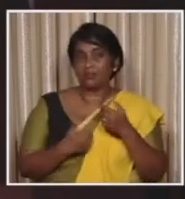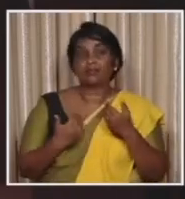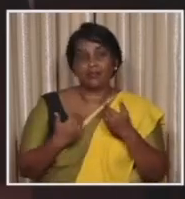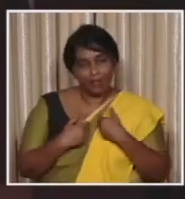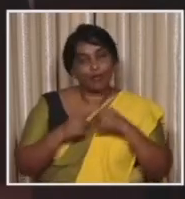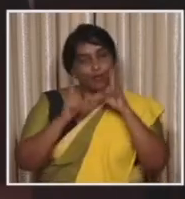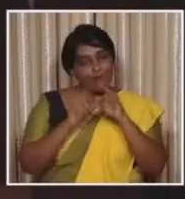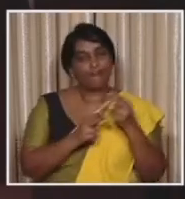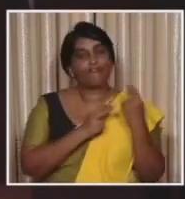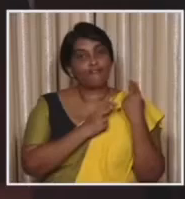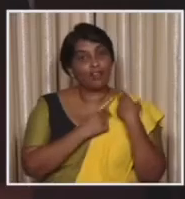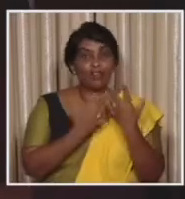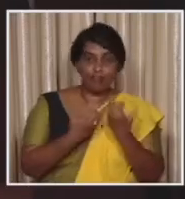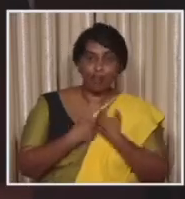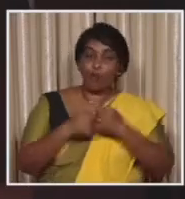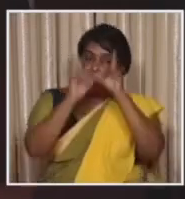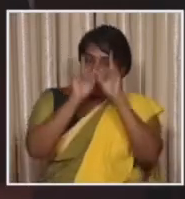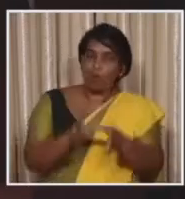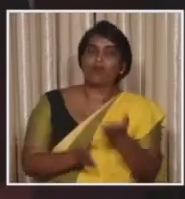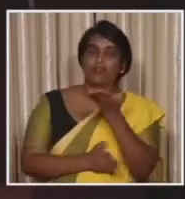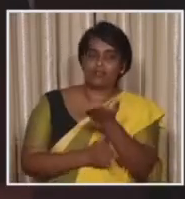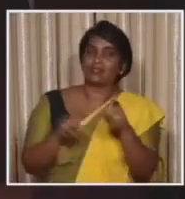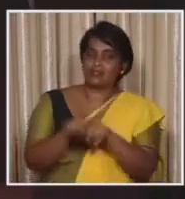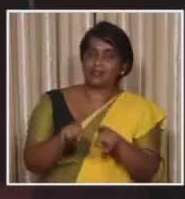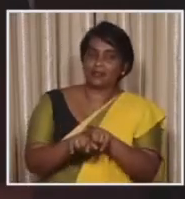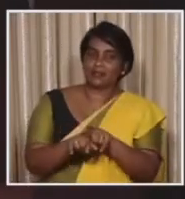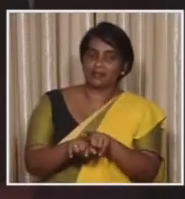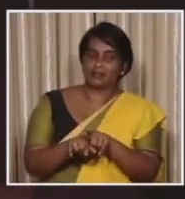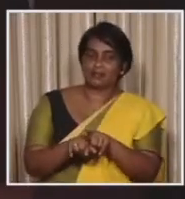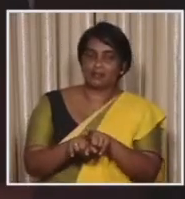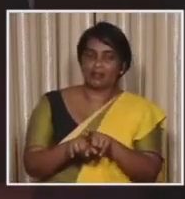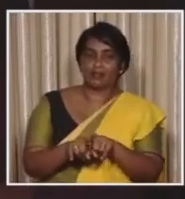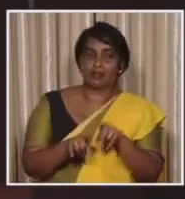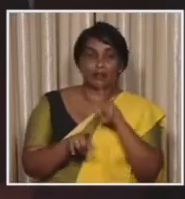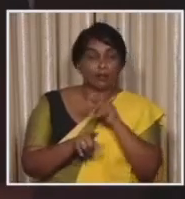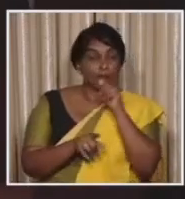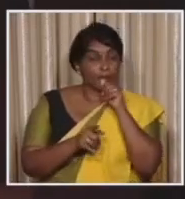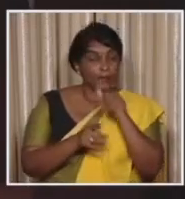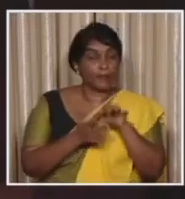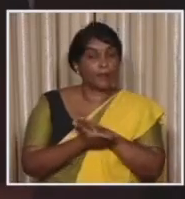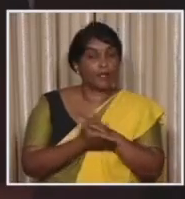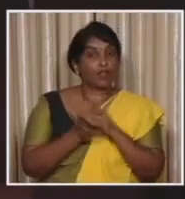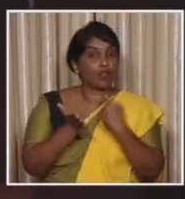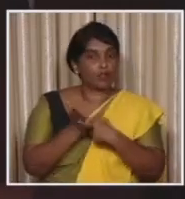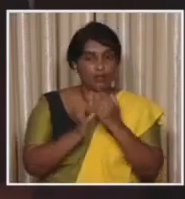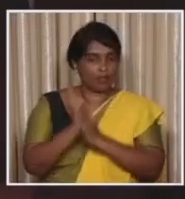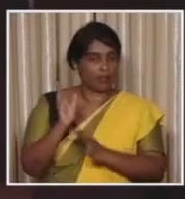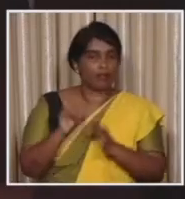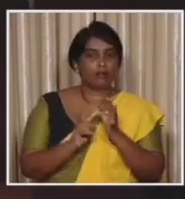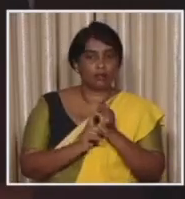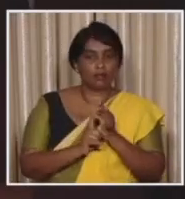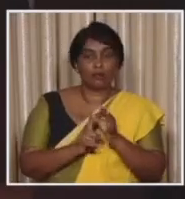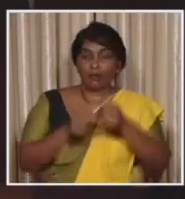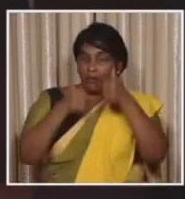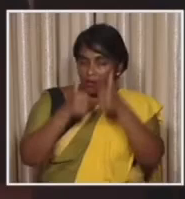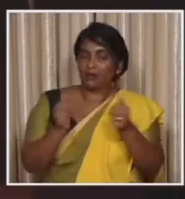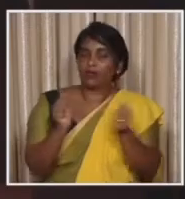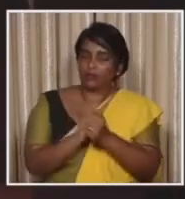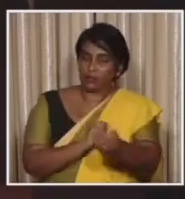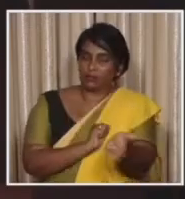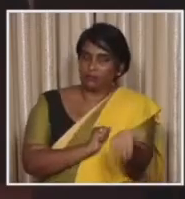අපිත් ඔය වගකීම් බාරගත්තා නම් අපිටත් එන්නේ ඕක ඒ නිසා පැහැදිලිවම රොෂාන් මැතිතුමා නිවැරදි තීන්දුව